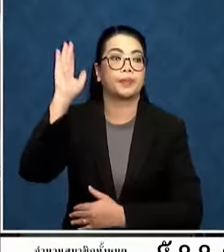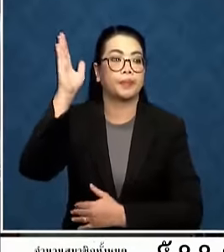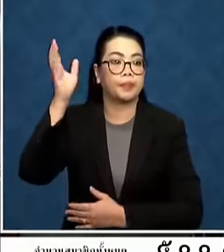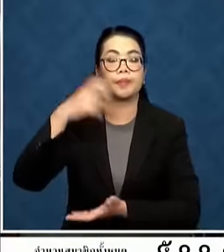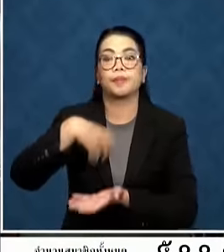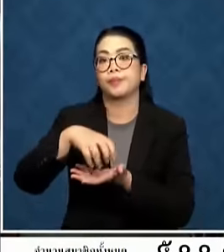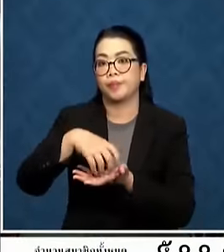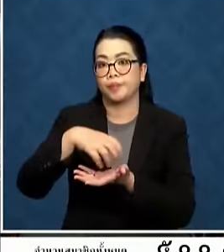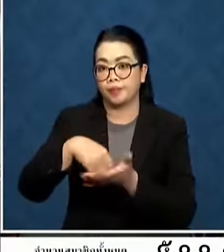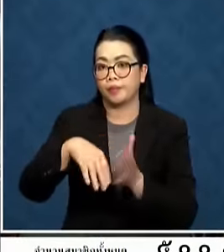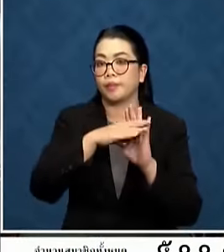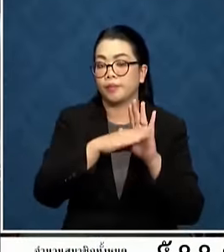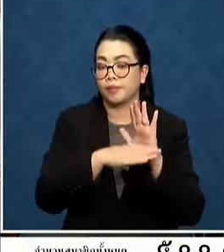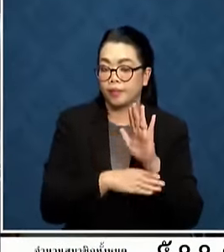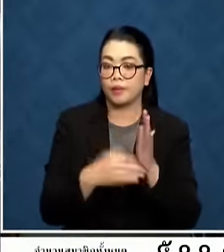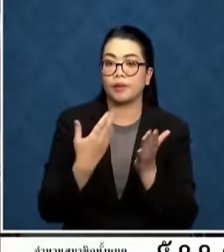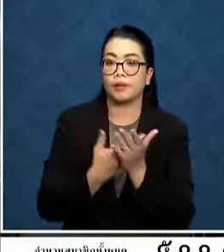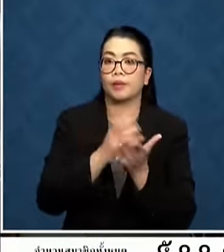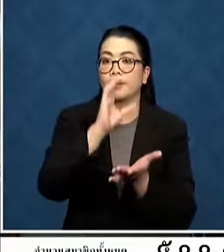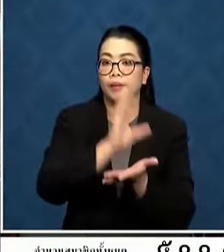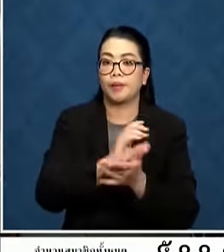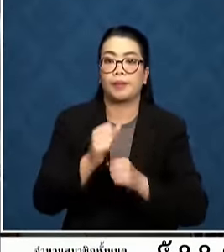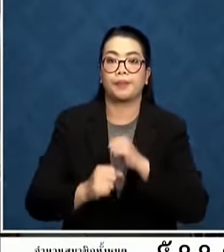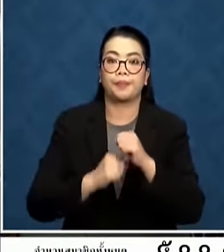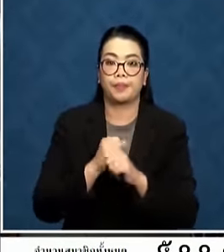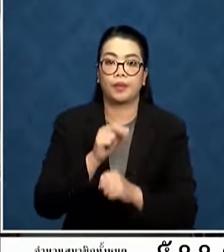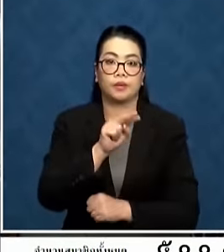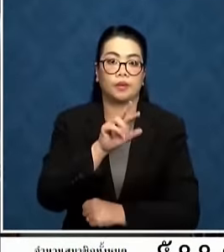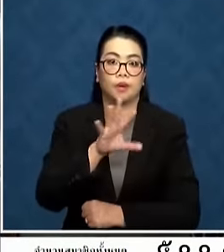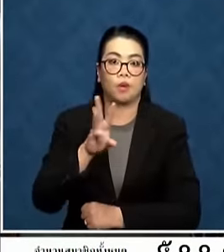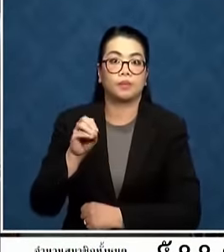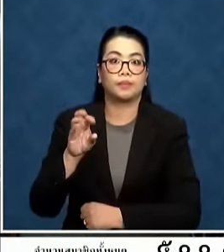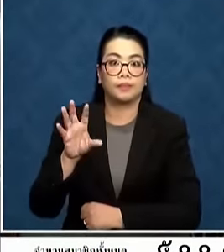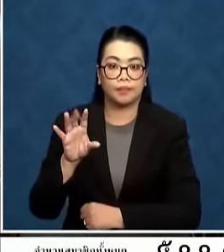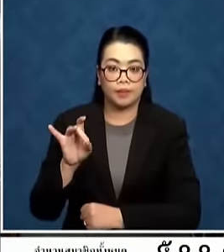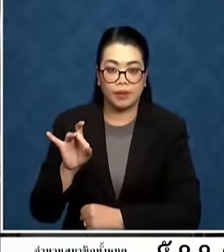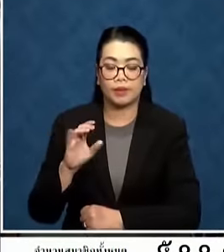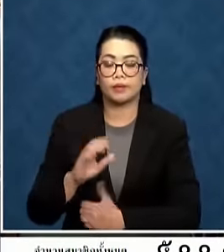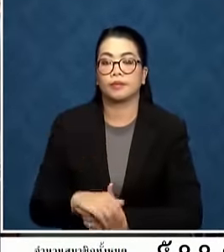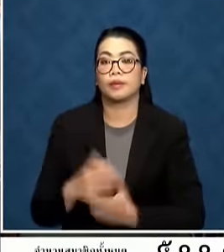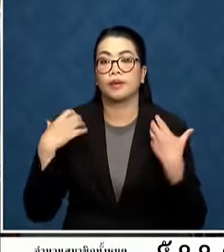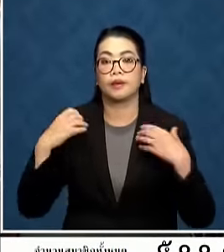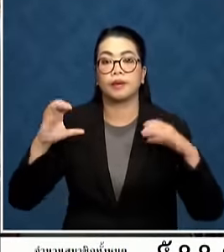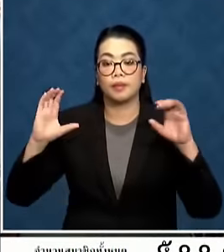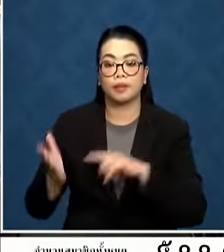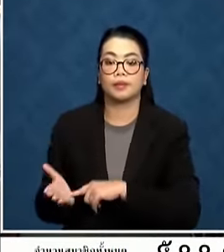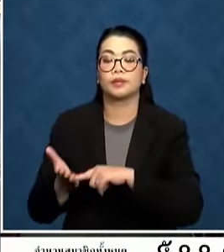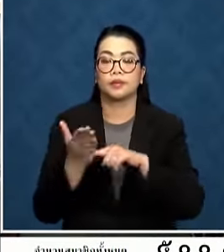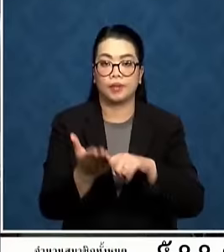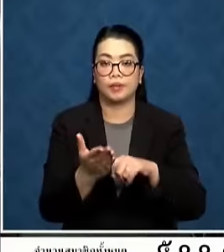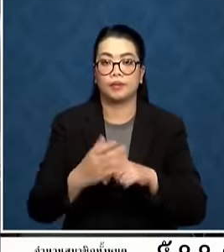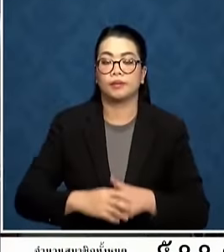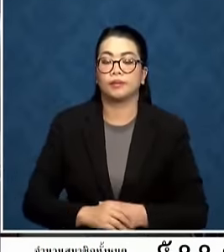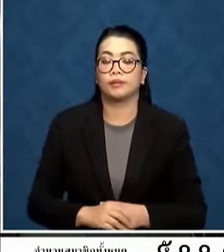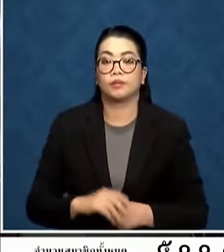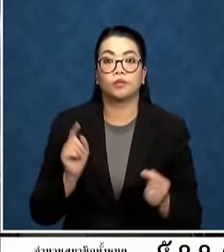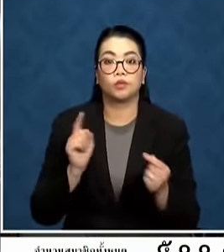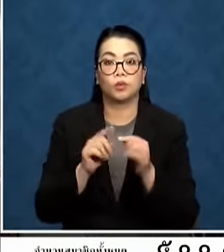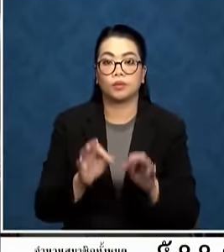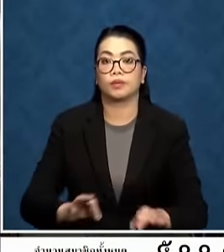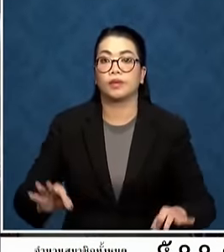พระราชบัญญัติงบประมาณรายจ่ายประจำปีพ.ศ2568ที่รัฐบาลเสนอต่อรัฐสภาแห่งนี้ครับในประเด็น